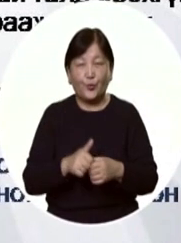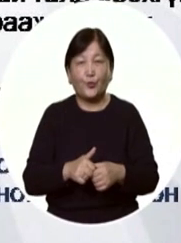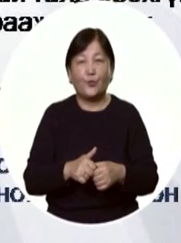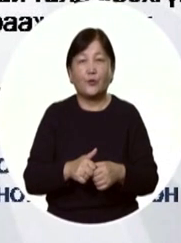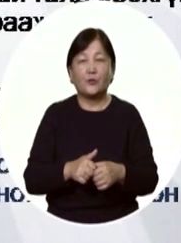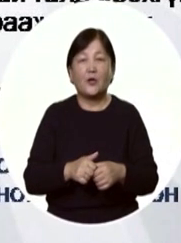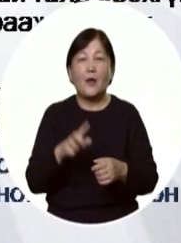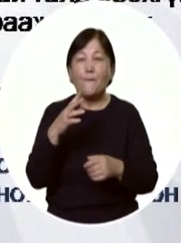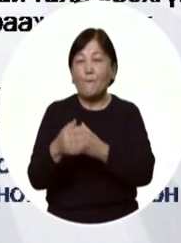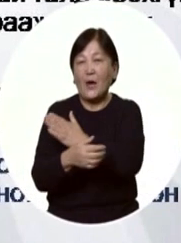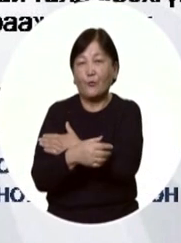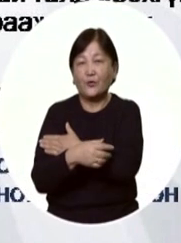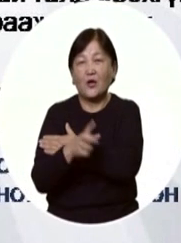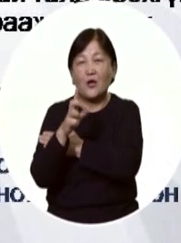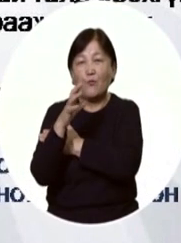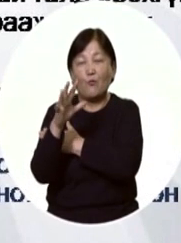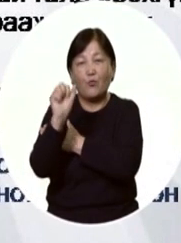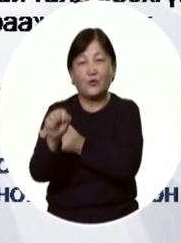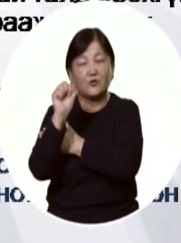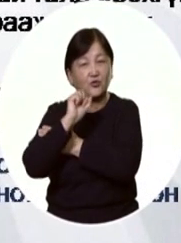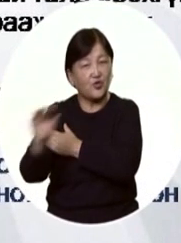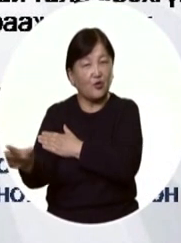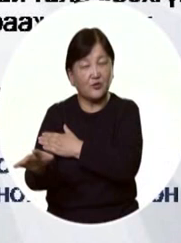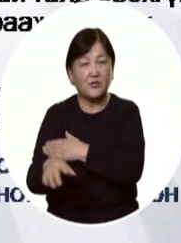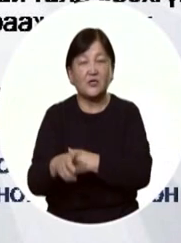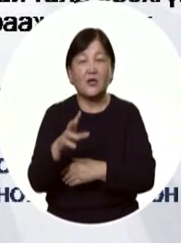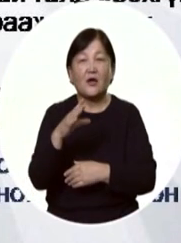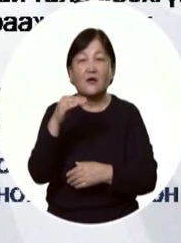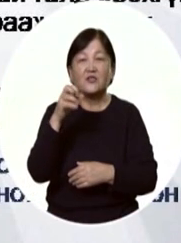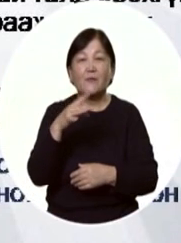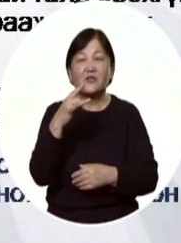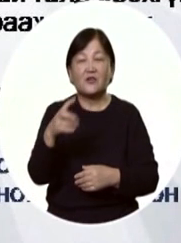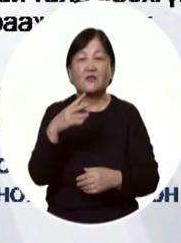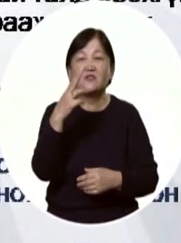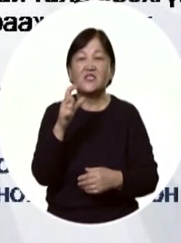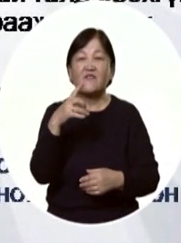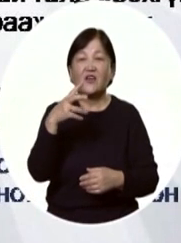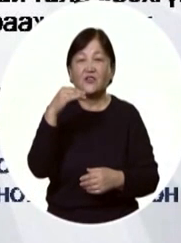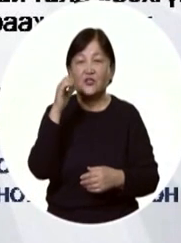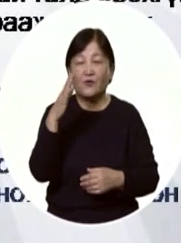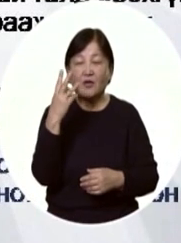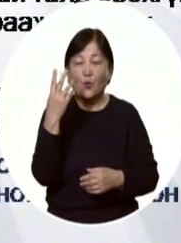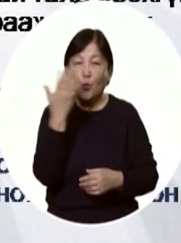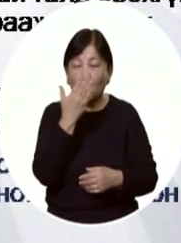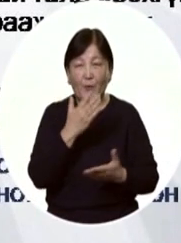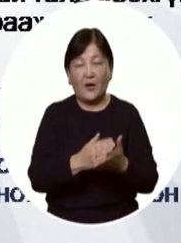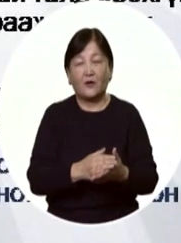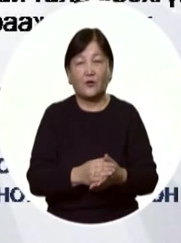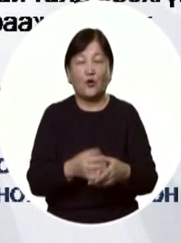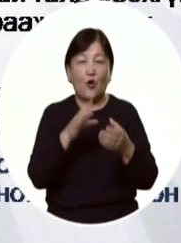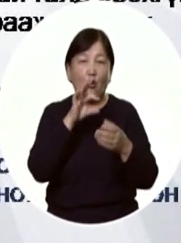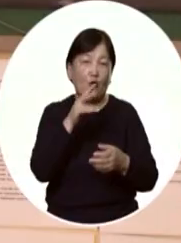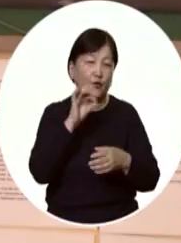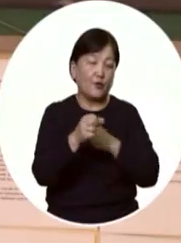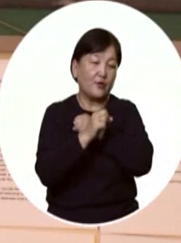бут цохигдсан ч гэсэн Жансран Цэвэний хэлснэг үгийг та нар доороос харсан байгаа. Хэрвээ олонх нь ядуураад цөөнх